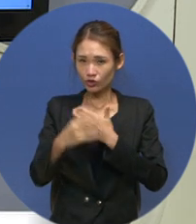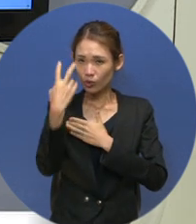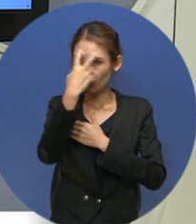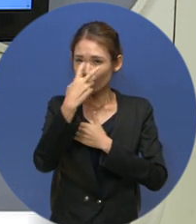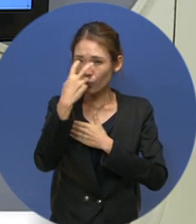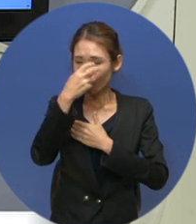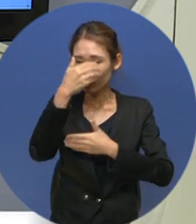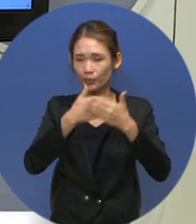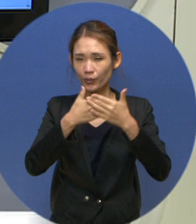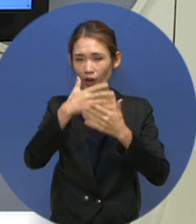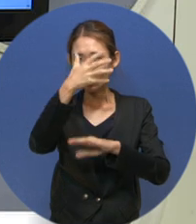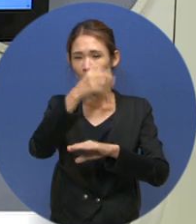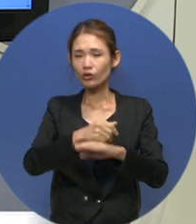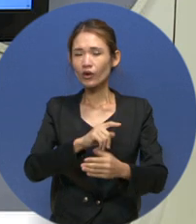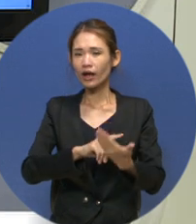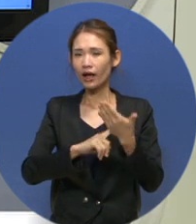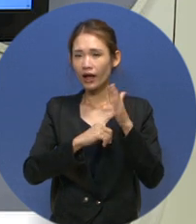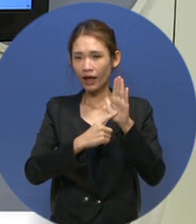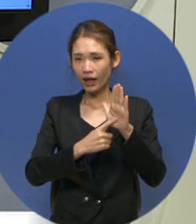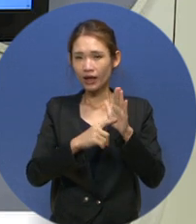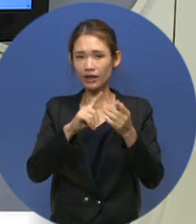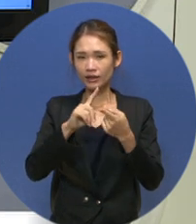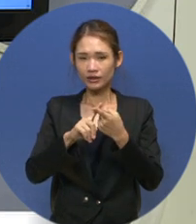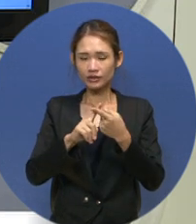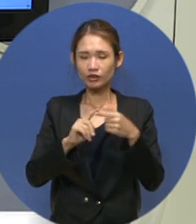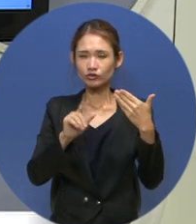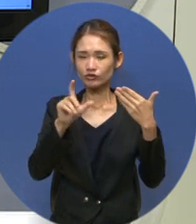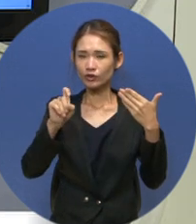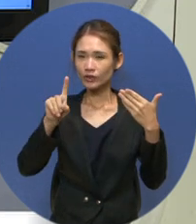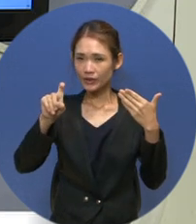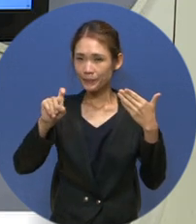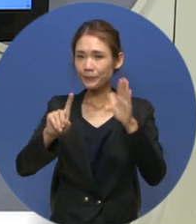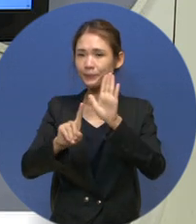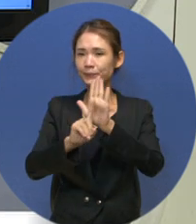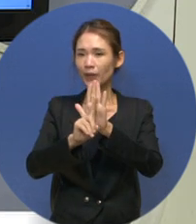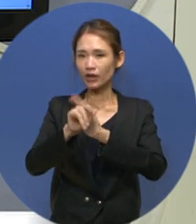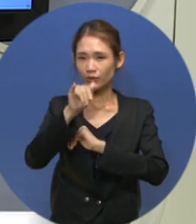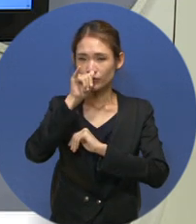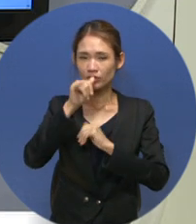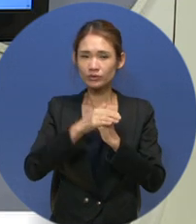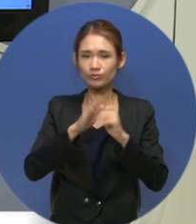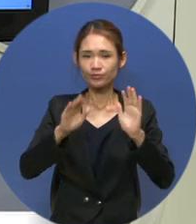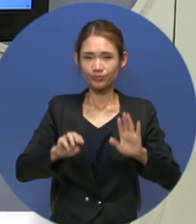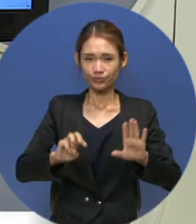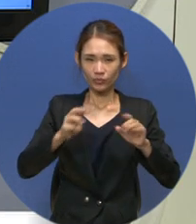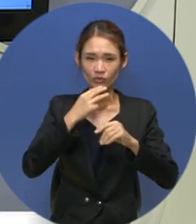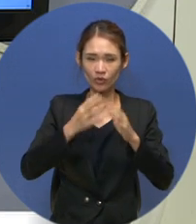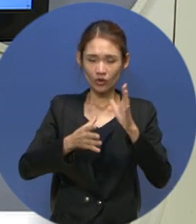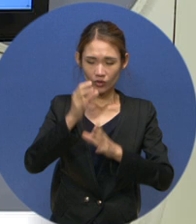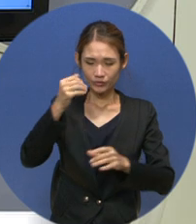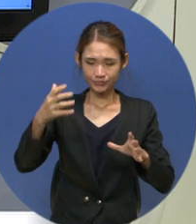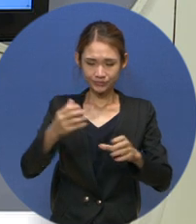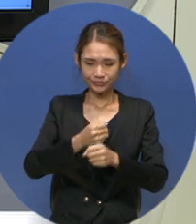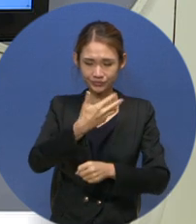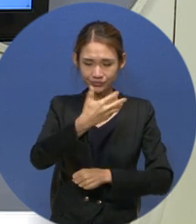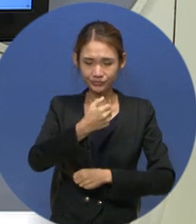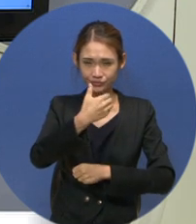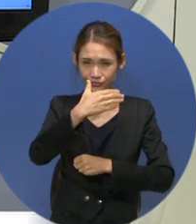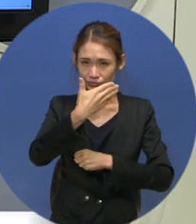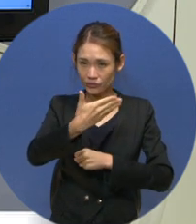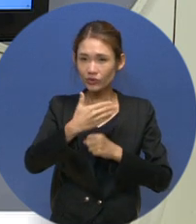진행한 결과를 지난 11일 발표했는데요 이번 조사는 서울시 소재 89개 9